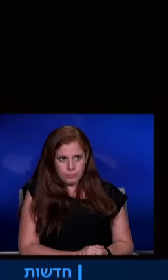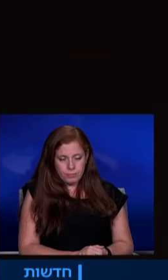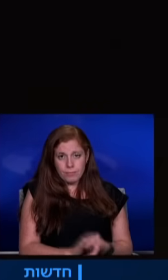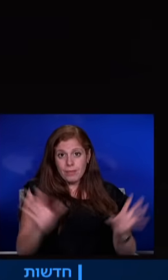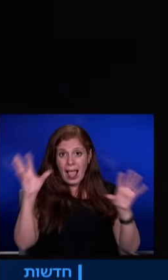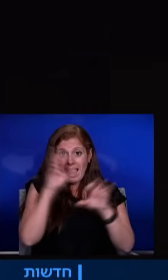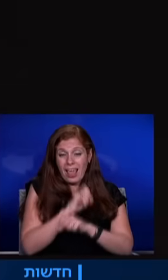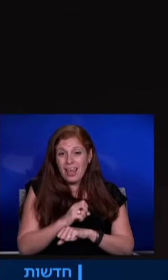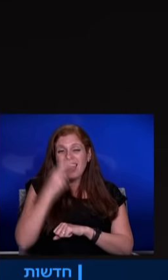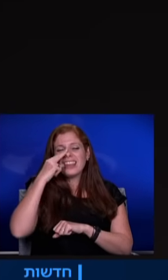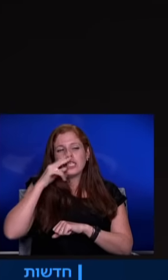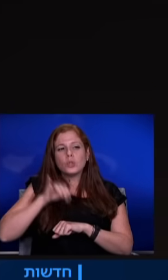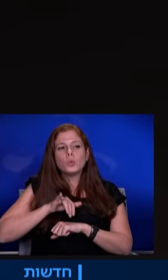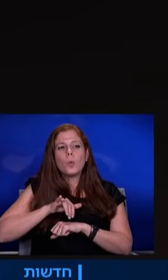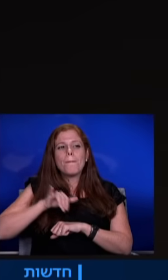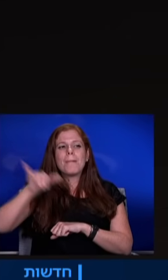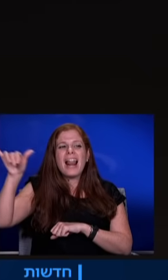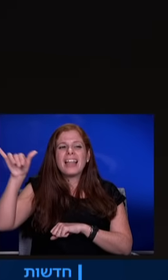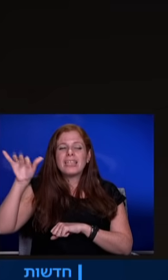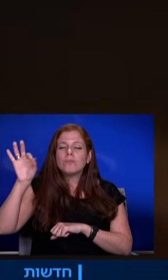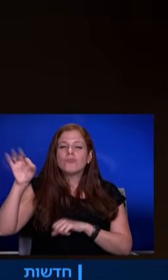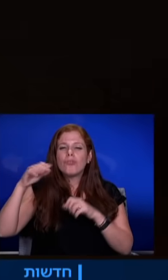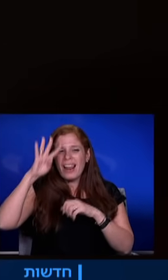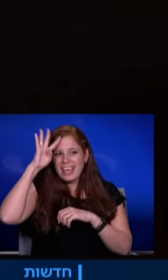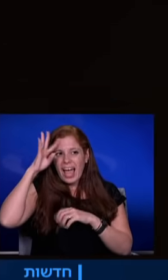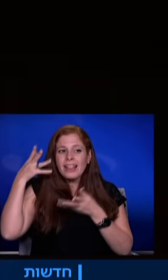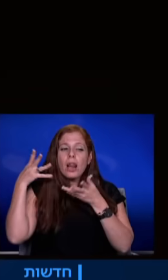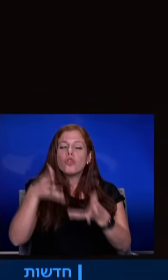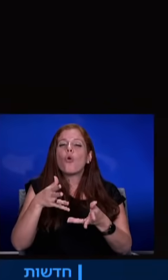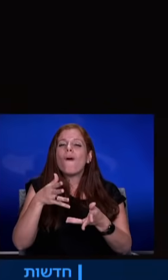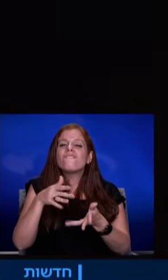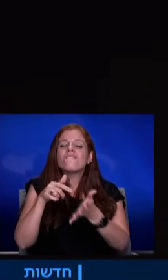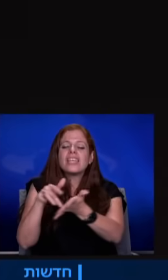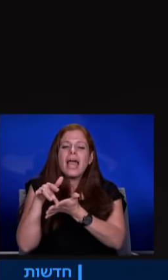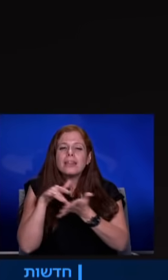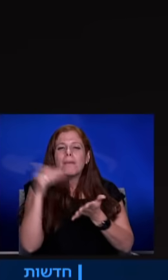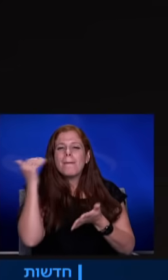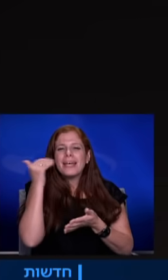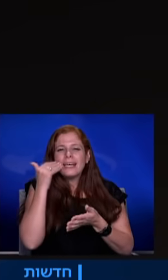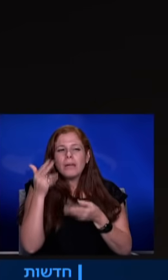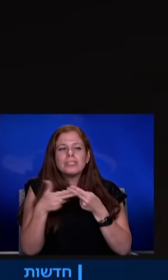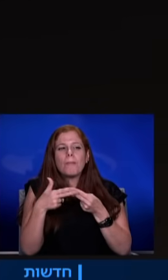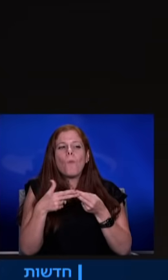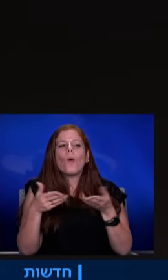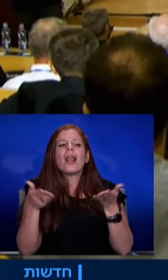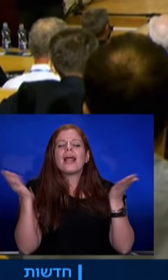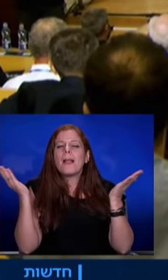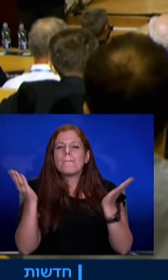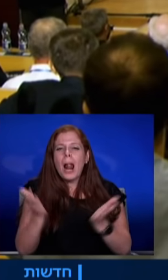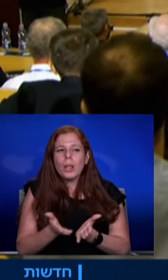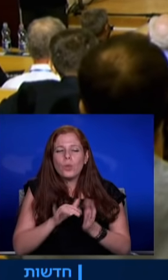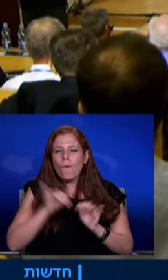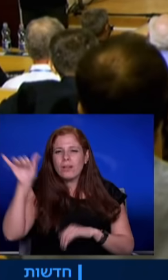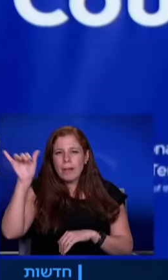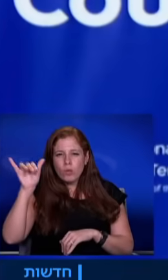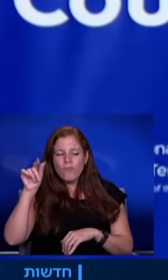הלילה ניסו מלאטים מתאבדים מתוצרת איראן לתקוף יעדים אמריקניים סמוך לנמל התעופה ארביל בצפון עיראק. תודה